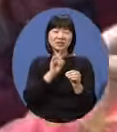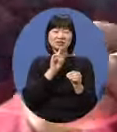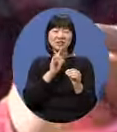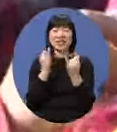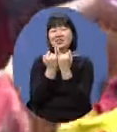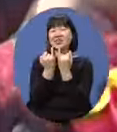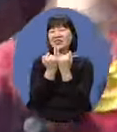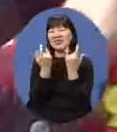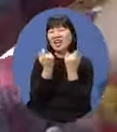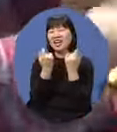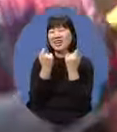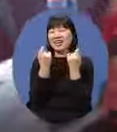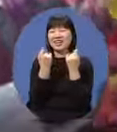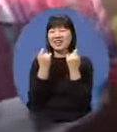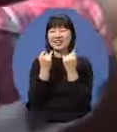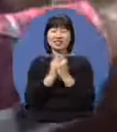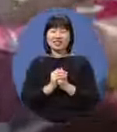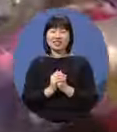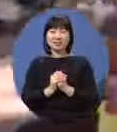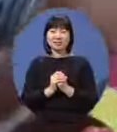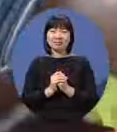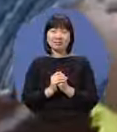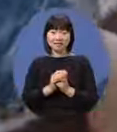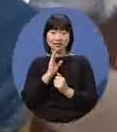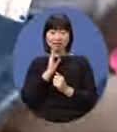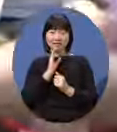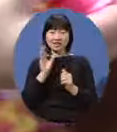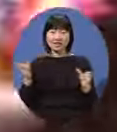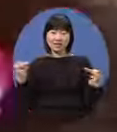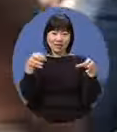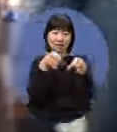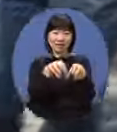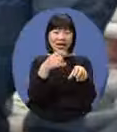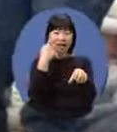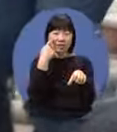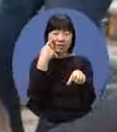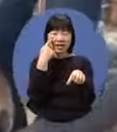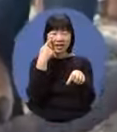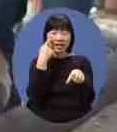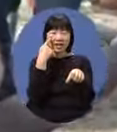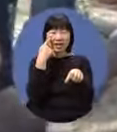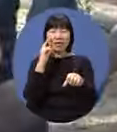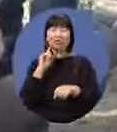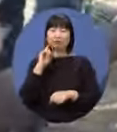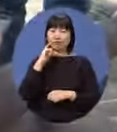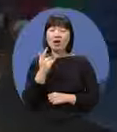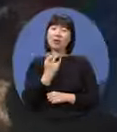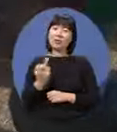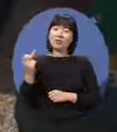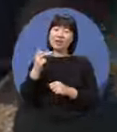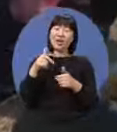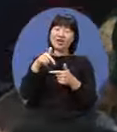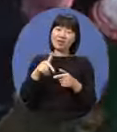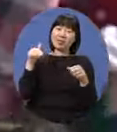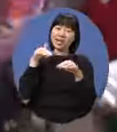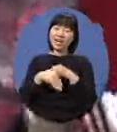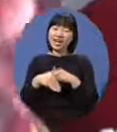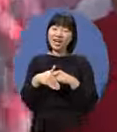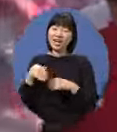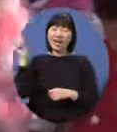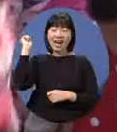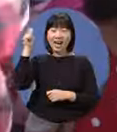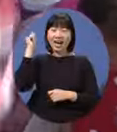여자한테. 여기 자, 이렇게. 이렇게 걸어줄까? 자, 아, 예쁘다.